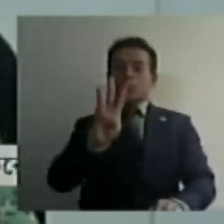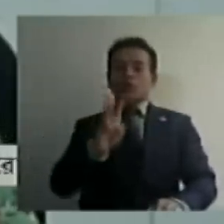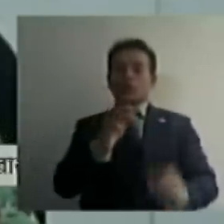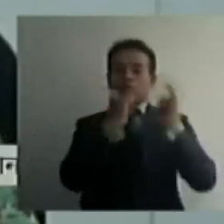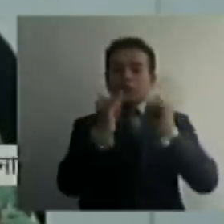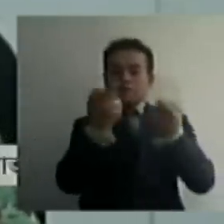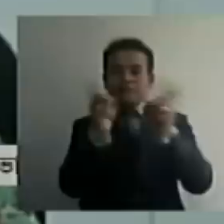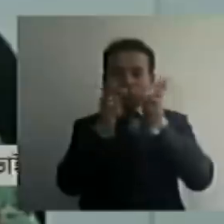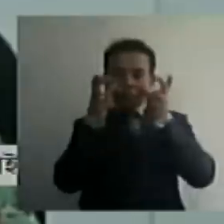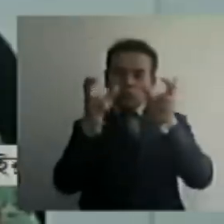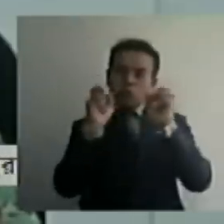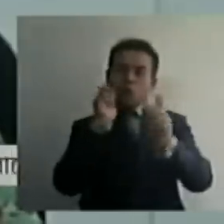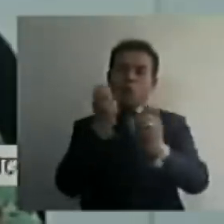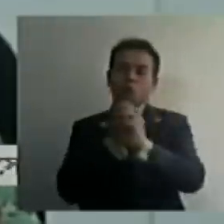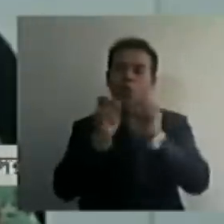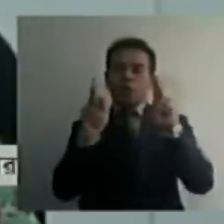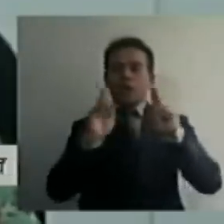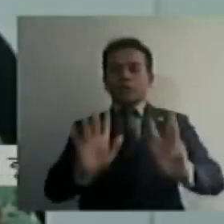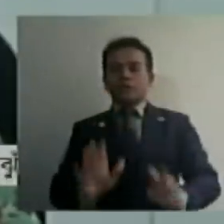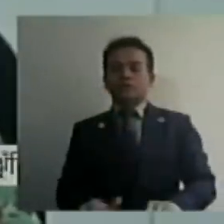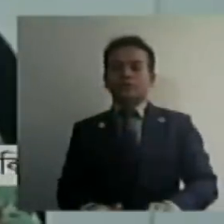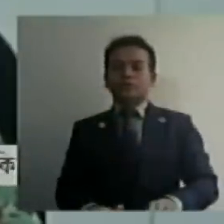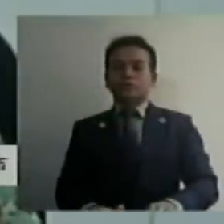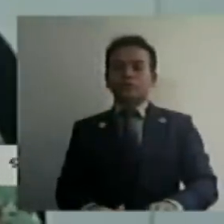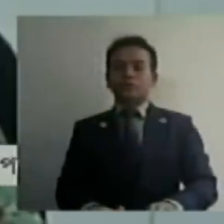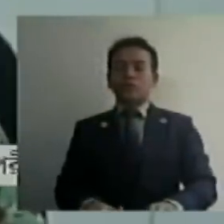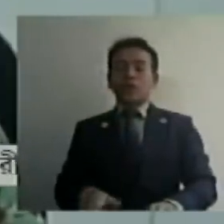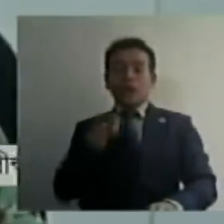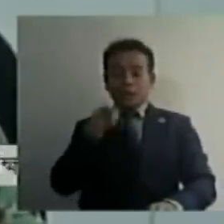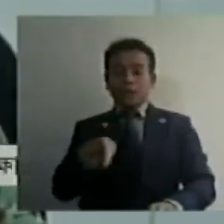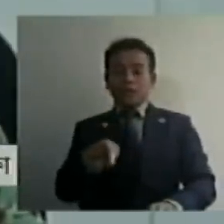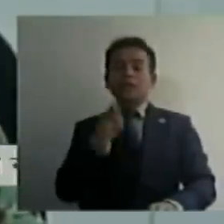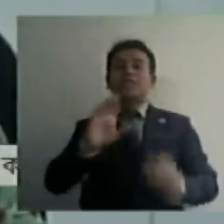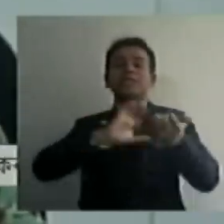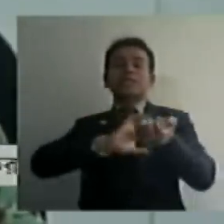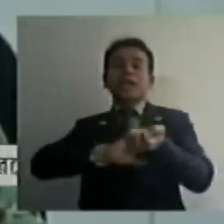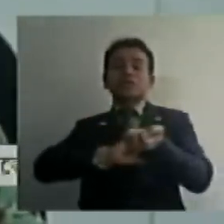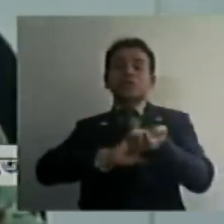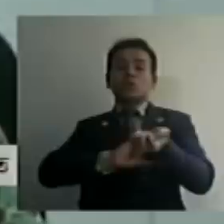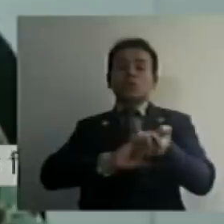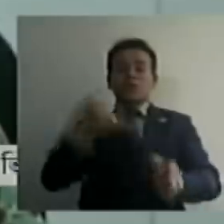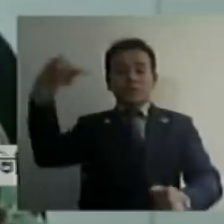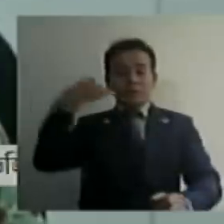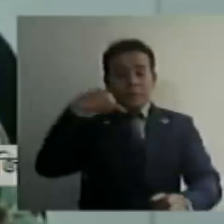আমাদের হটলাইনে যে স্বাস্থ্য পরামর্শ দেয়া হয়, স্বাস্থ্য বাতায়ন